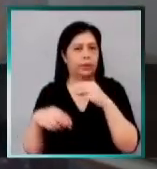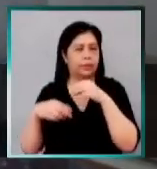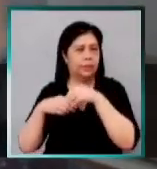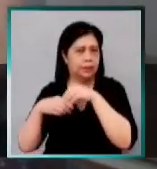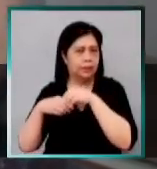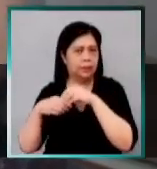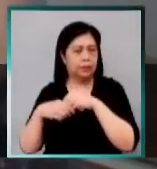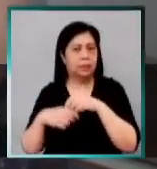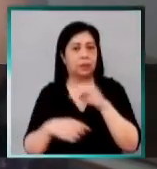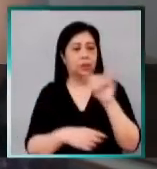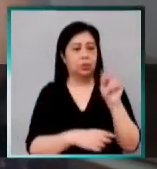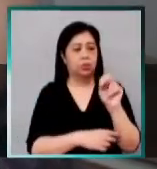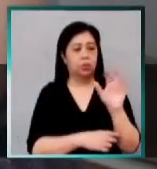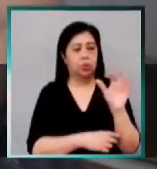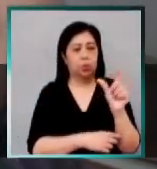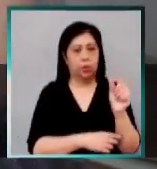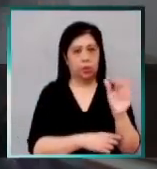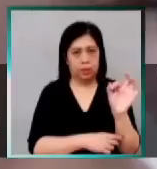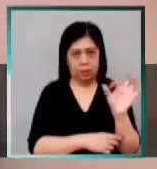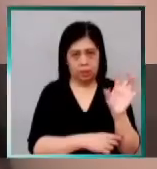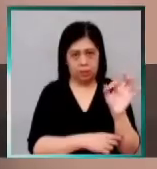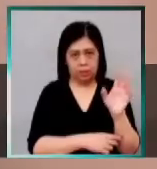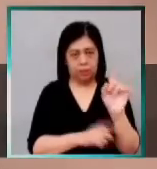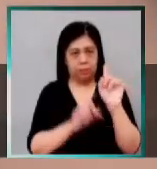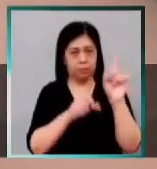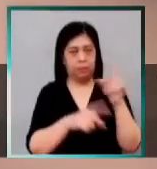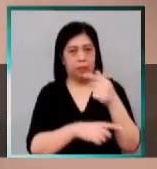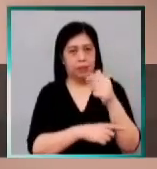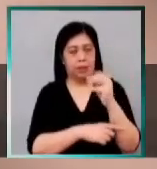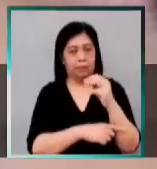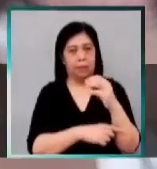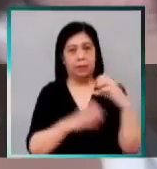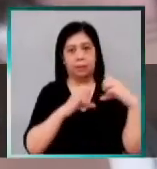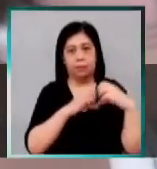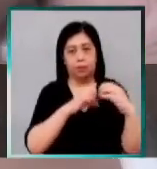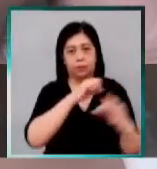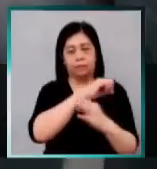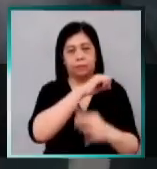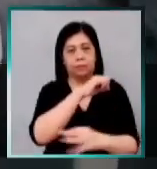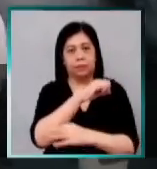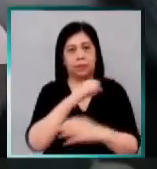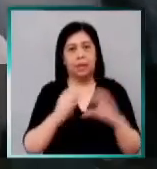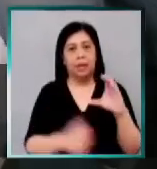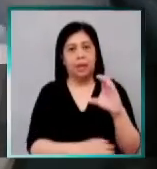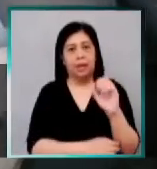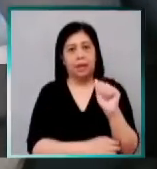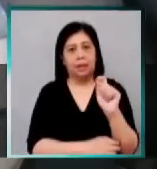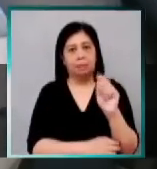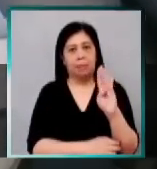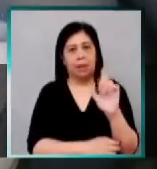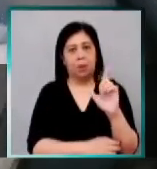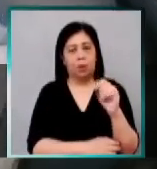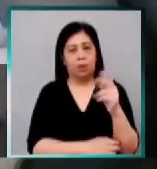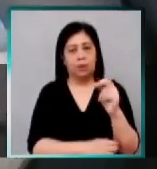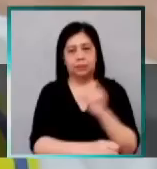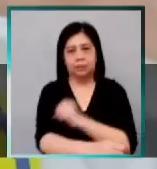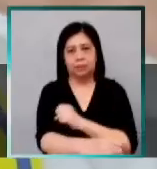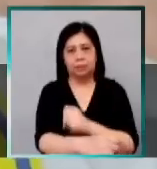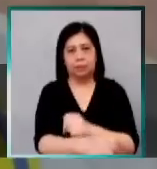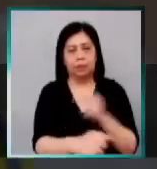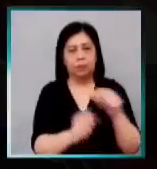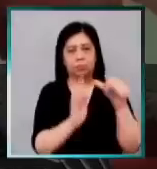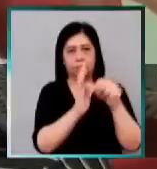June 2019, nagtungo ang GMA Kapuso Foundation sa Katbalogan sa Samar para magsagawa ng surgical